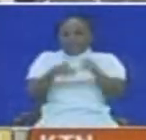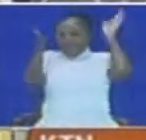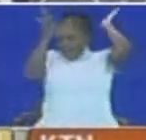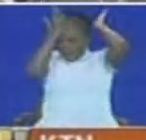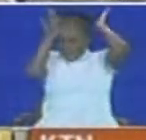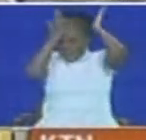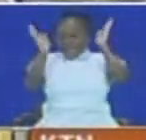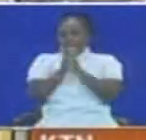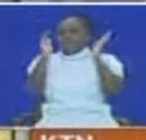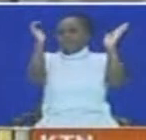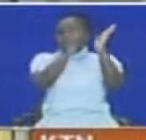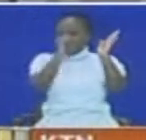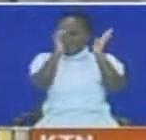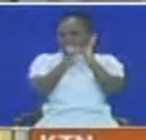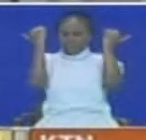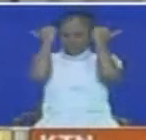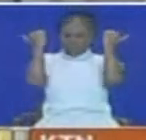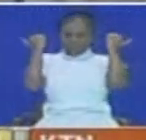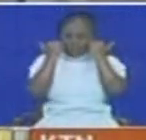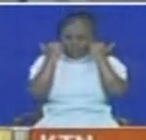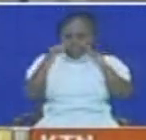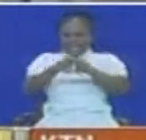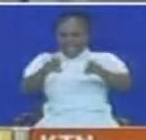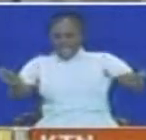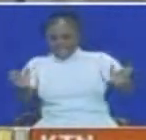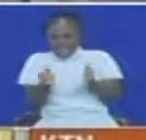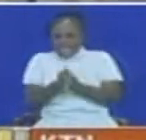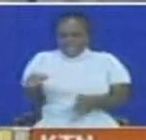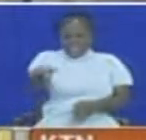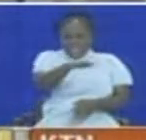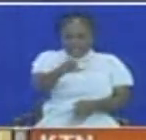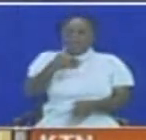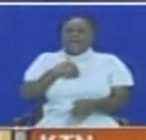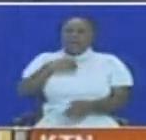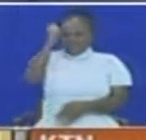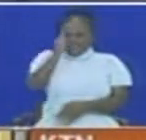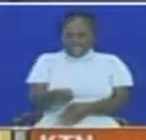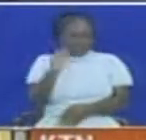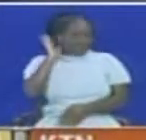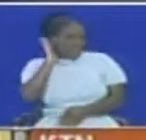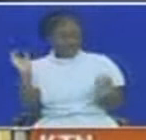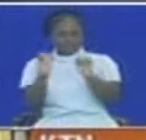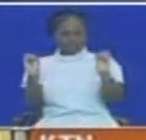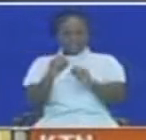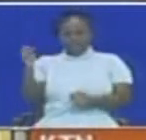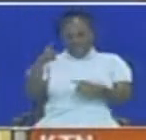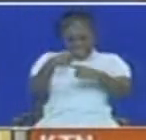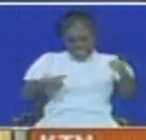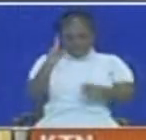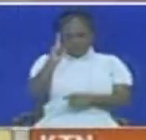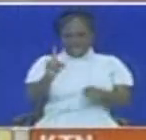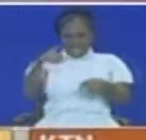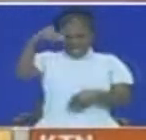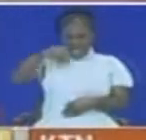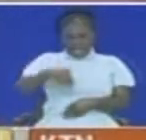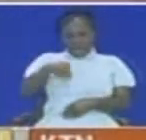Machakos, ambapo kesi zinazohusu mashamba na mazingira hazina majaji wa kuzisikiliza kwa mwaka mmoja sasa. Frank